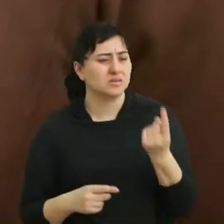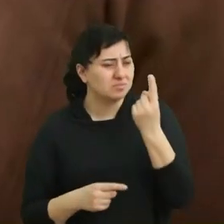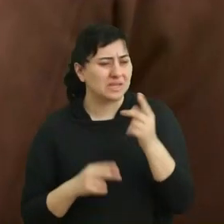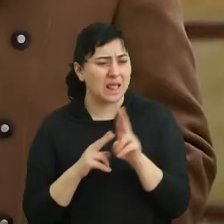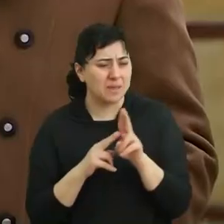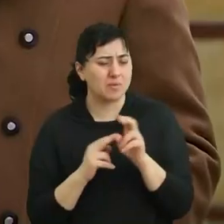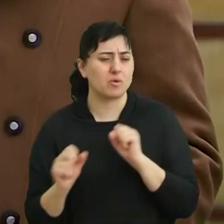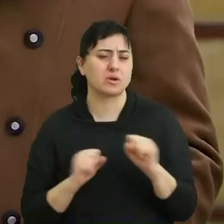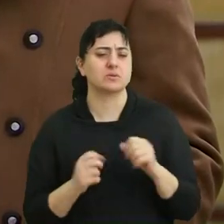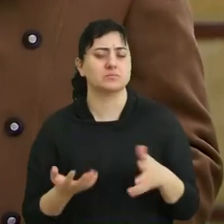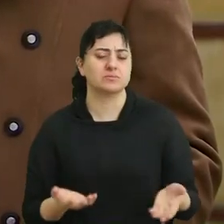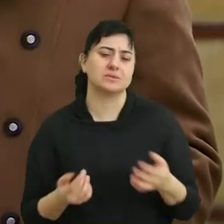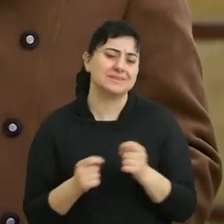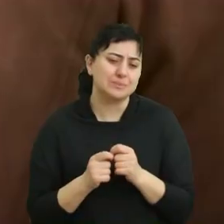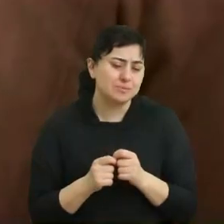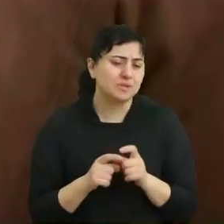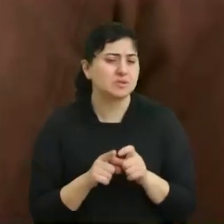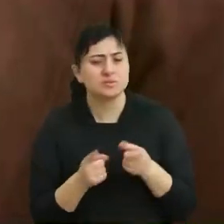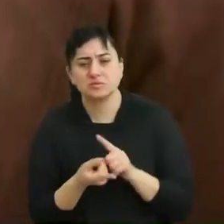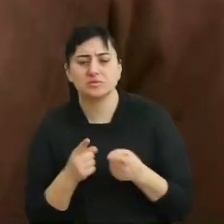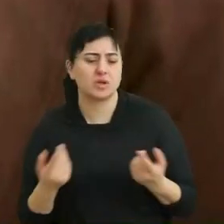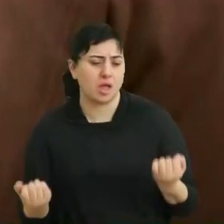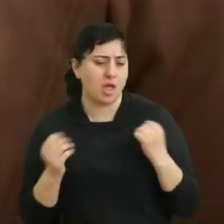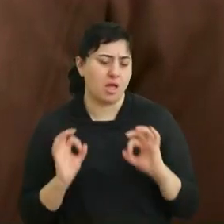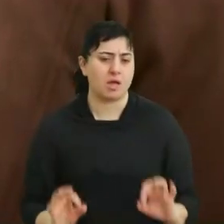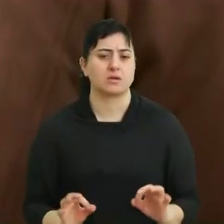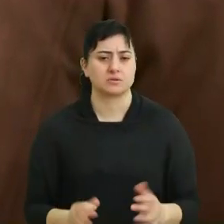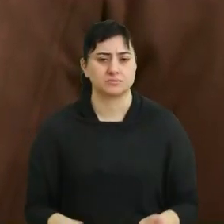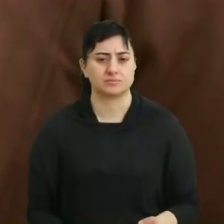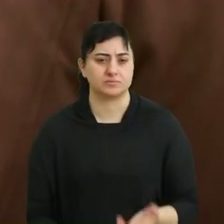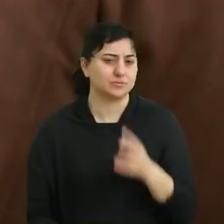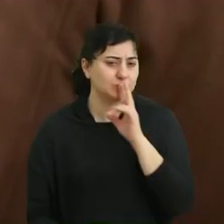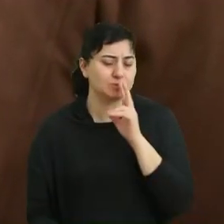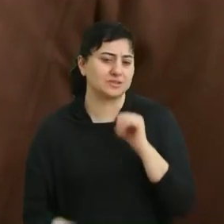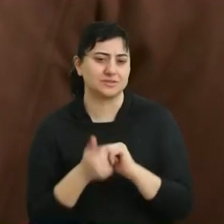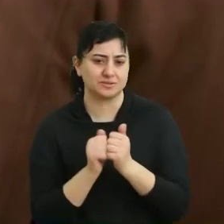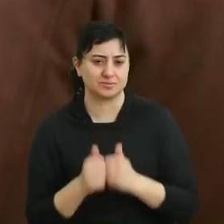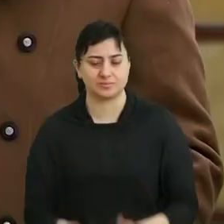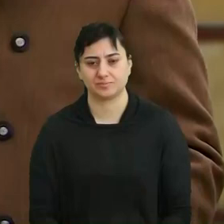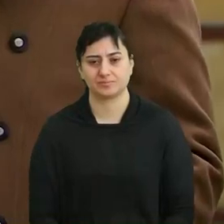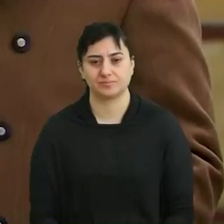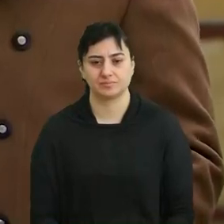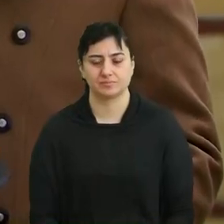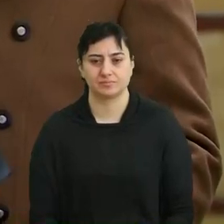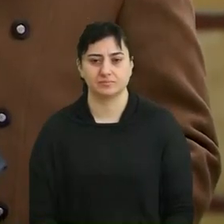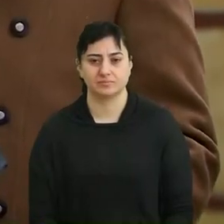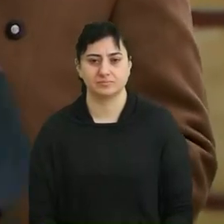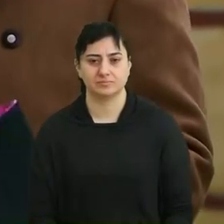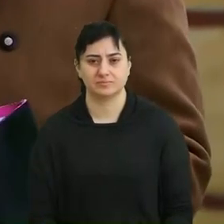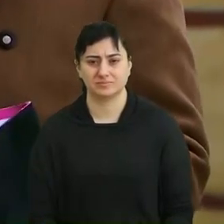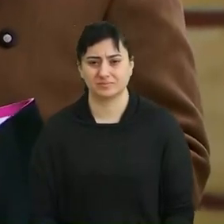birbirimizi kırmayalım. Hem dımbıl olması yaptığı işi değiştirmiyor ki efendim. Sonuçta spor yapıyor. Kutuyu Sarp'ın eline